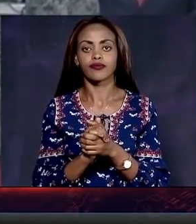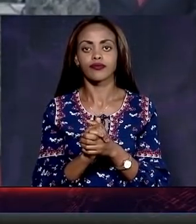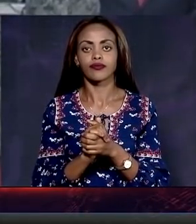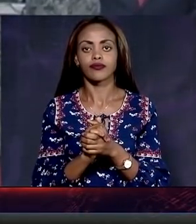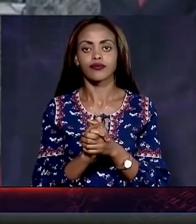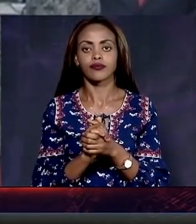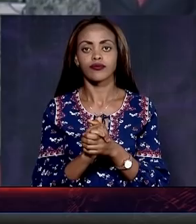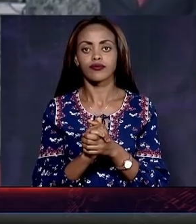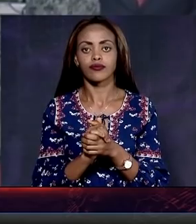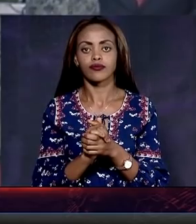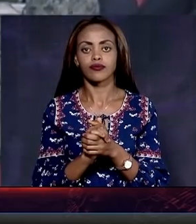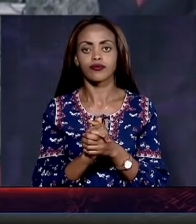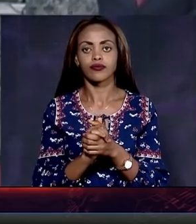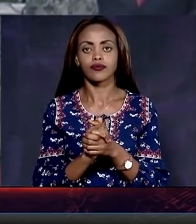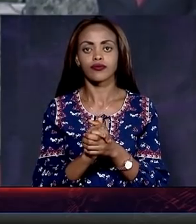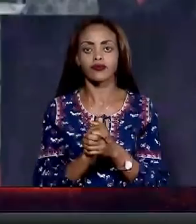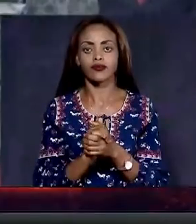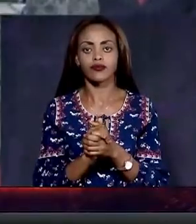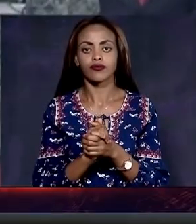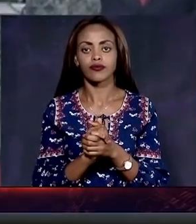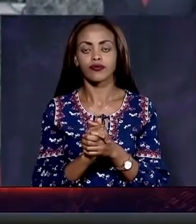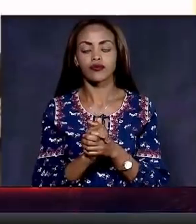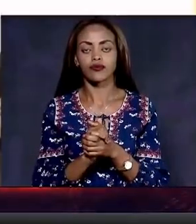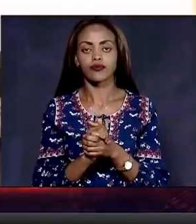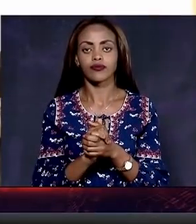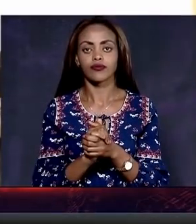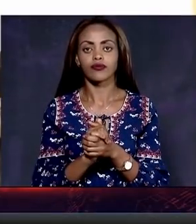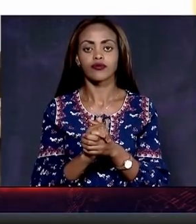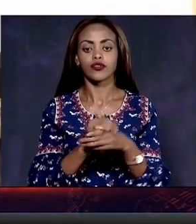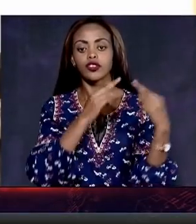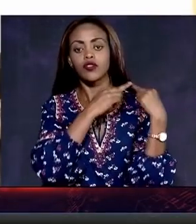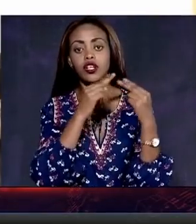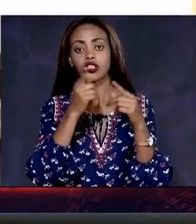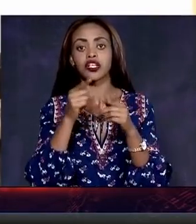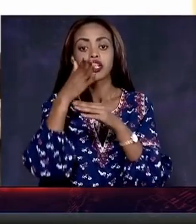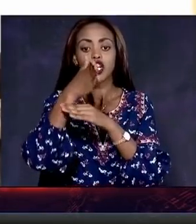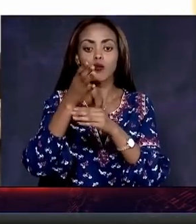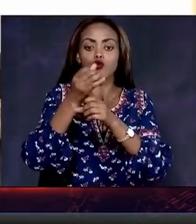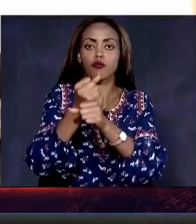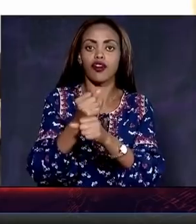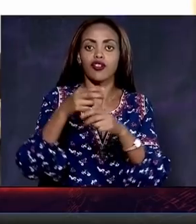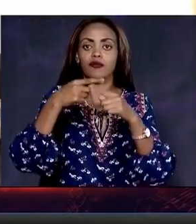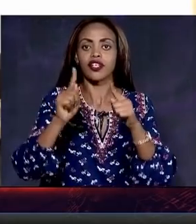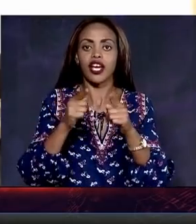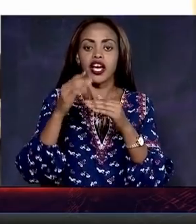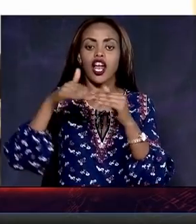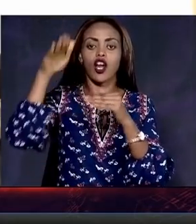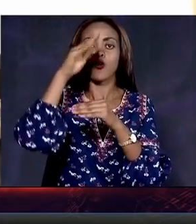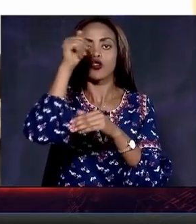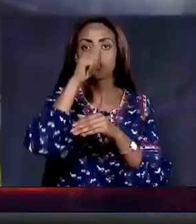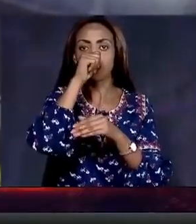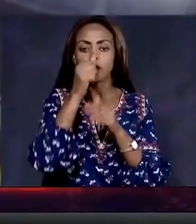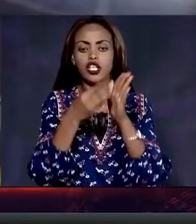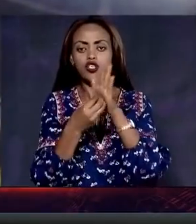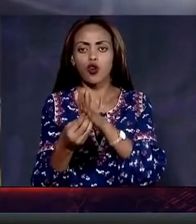سرائیل لمفتسم کال گبادلو زفان نگسنا دحر مچ اباتم گنا لالاونت ایتیپیا زیت